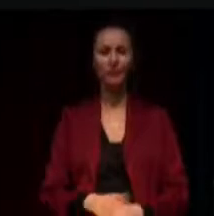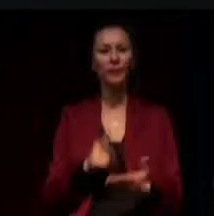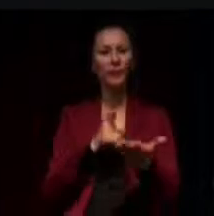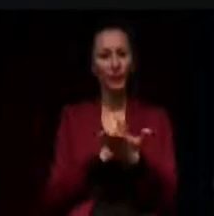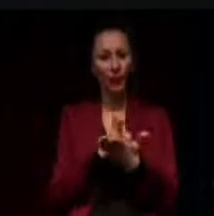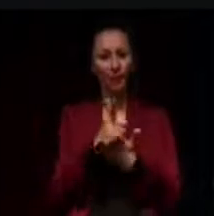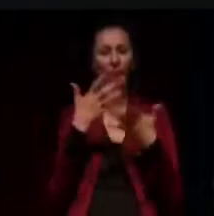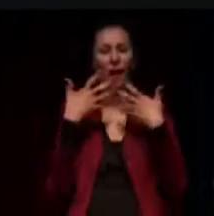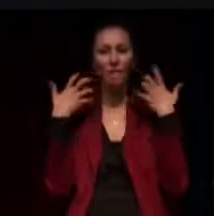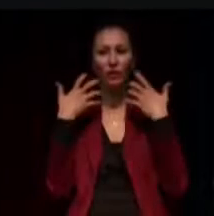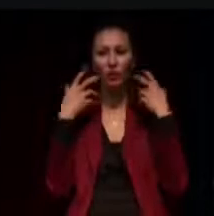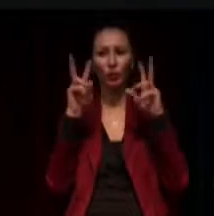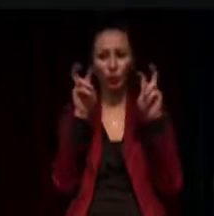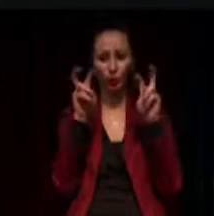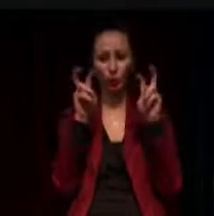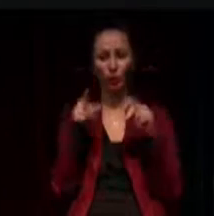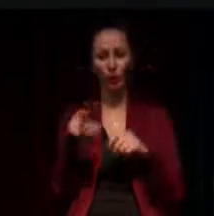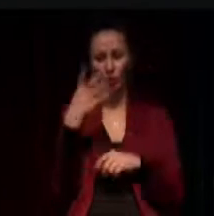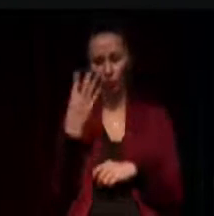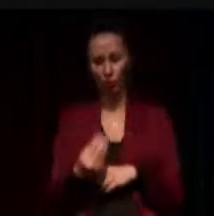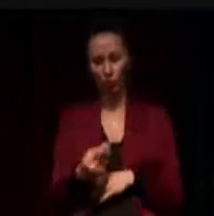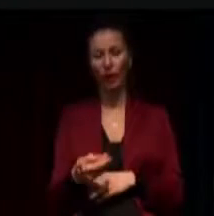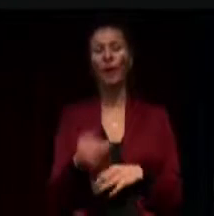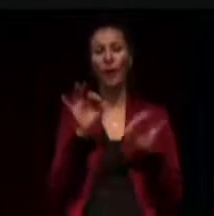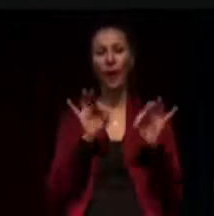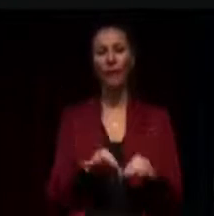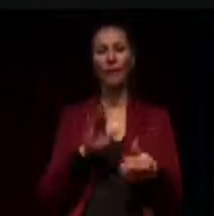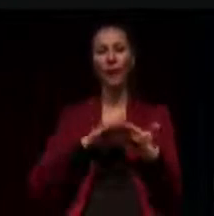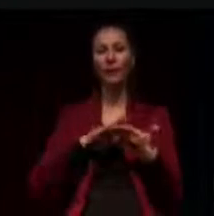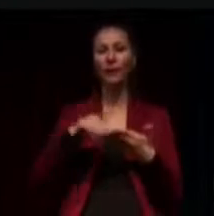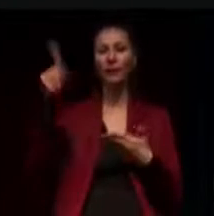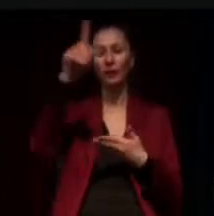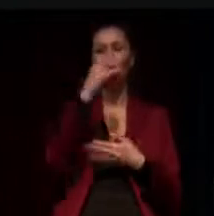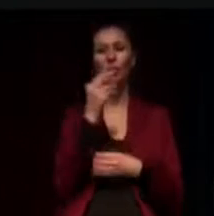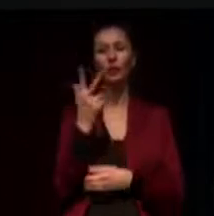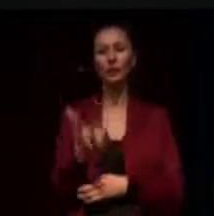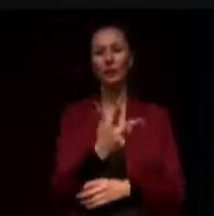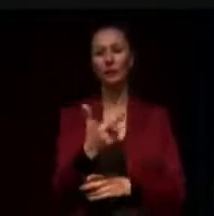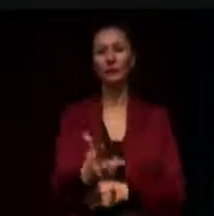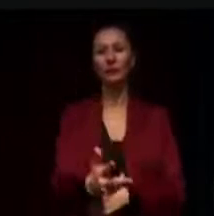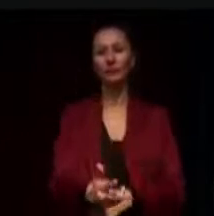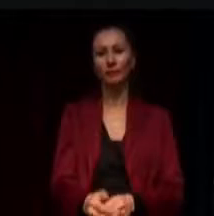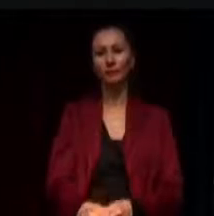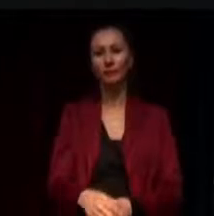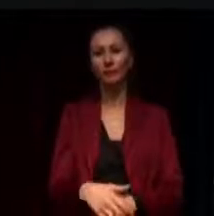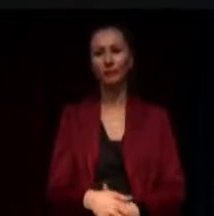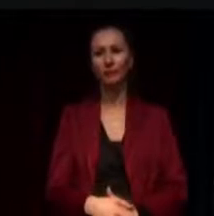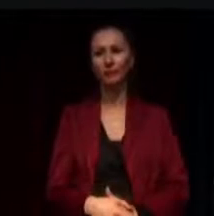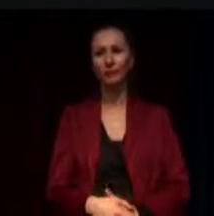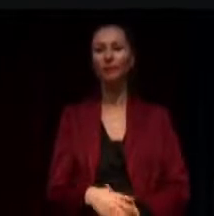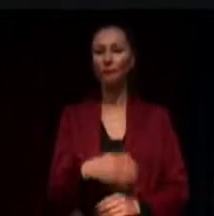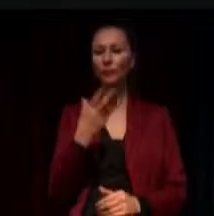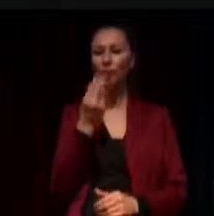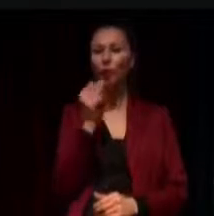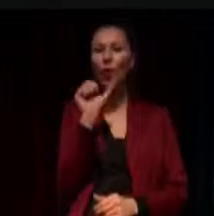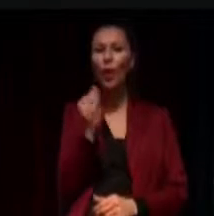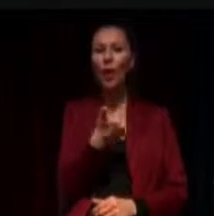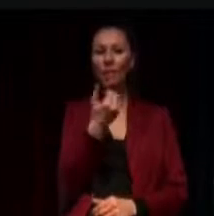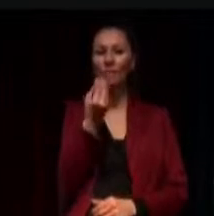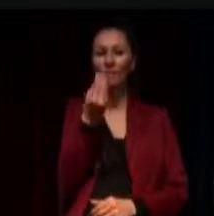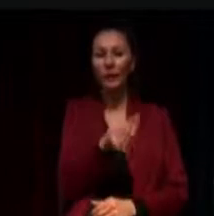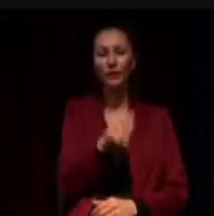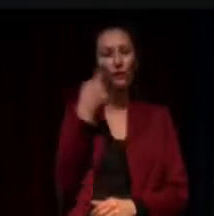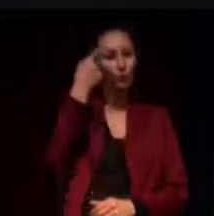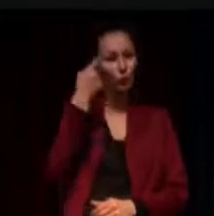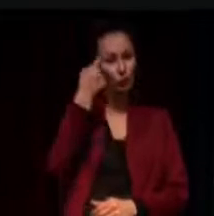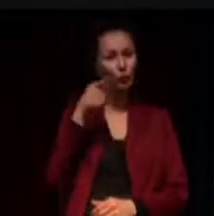Tarım ve hayvancılık meselesine dönecek olursak hemen arkadaşlar sizin çok hızlı geçeceğim bunları. Çünkü çok önem verdiğinizi